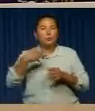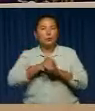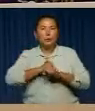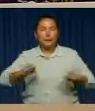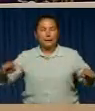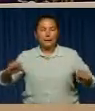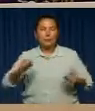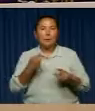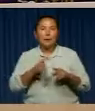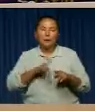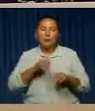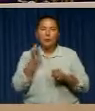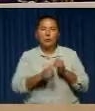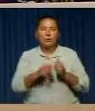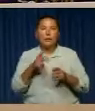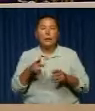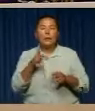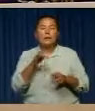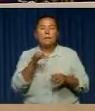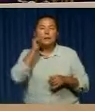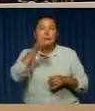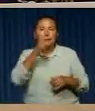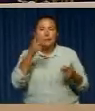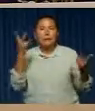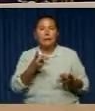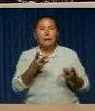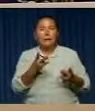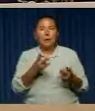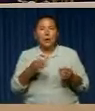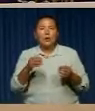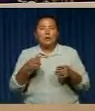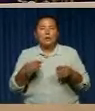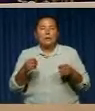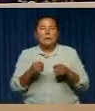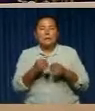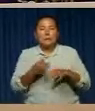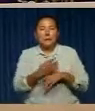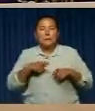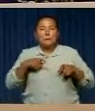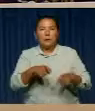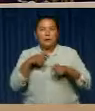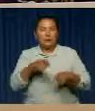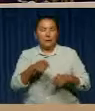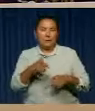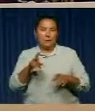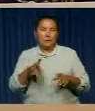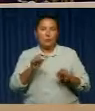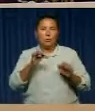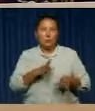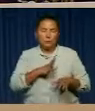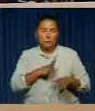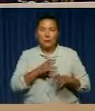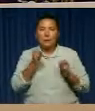алды. Сондықтан кім кепіл оған ертеңгі кезекте өмірлікке қажетті компьютерлік томография қажет болып қалуы мүмкін